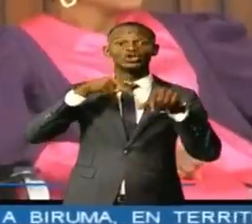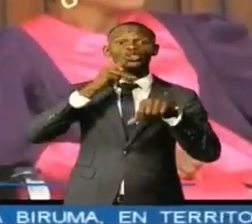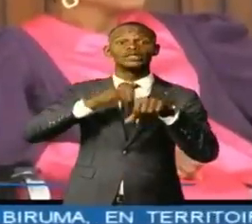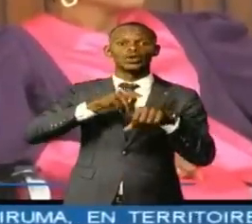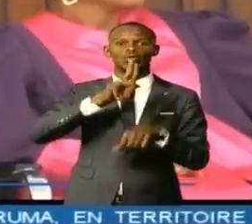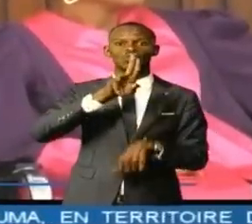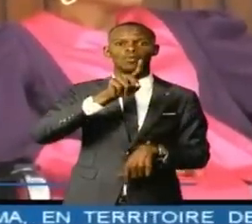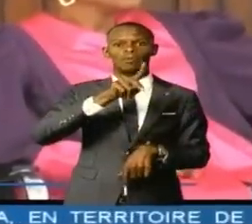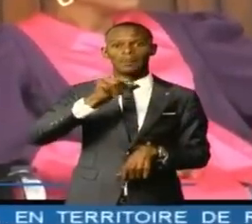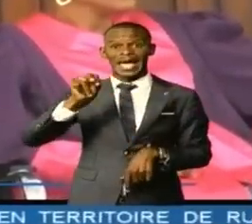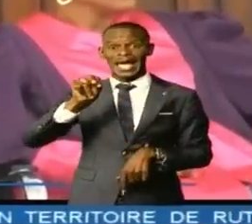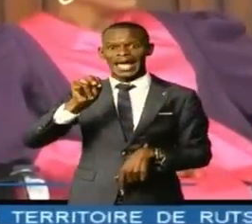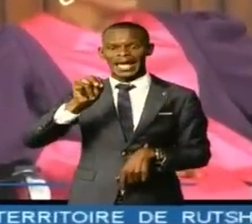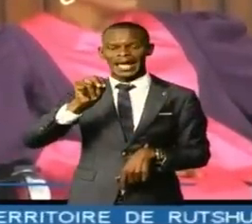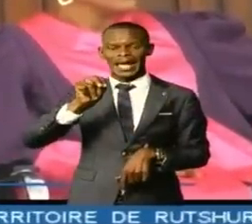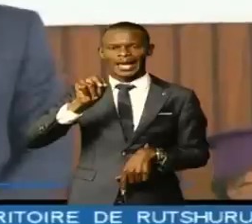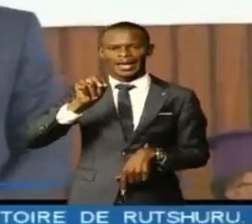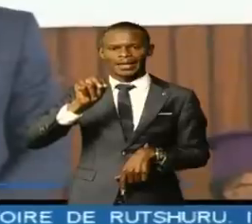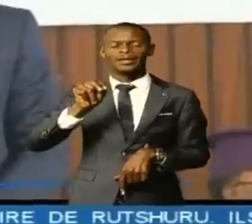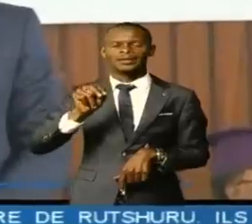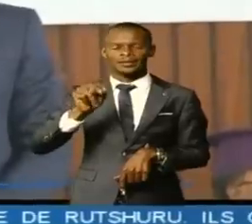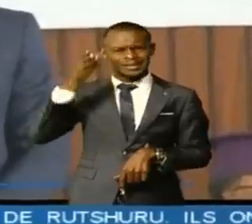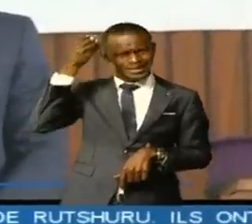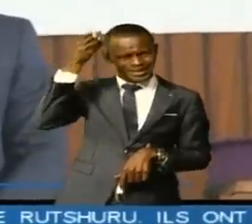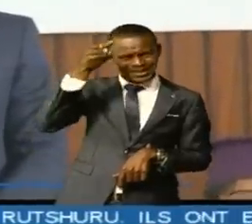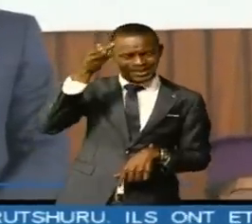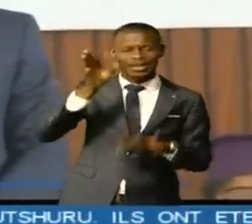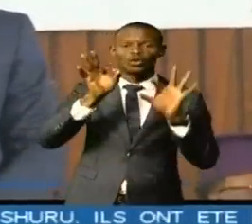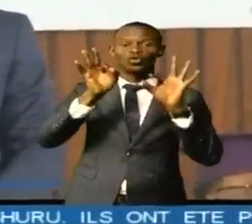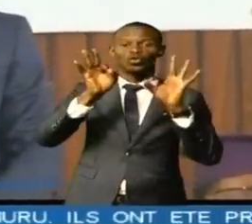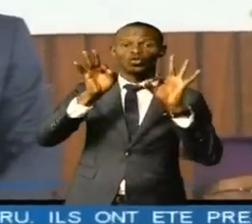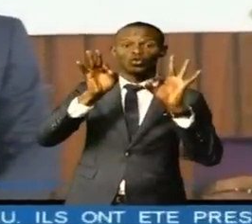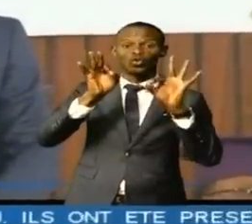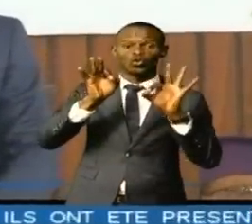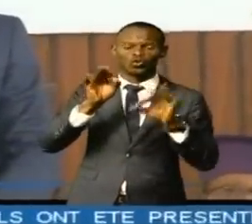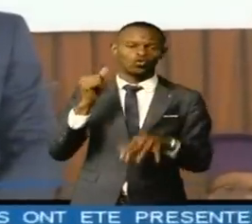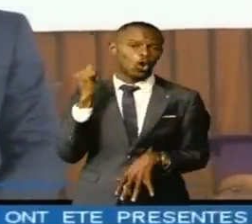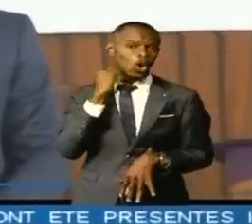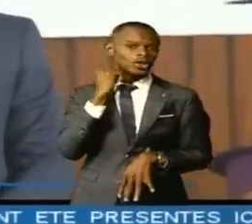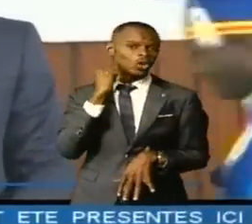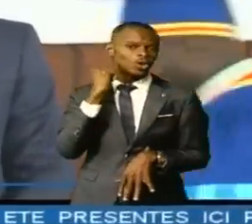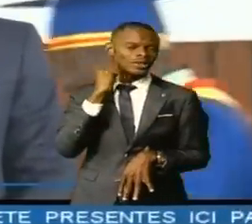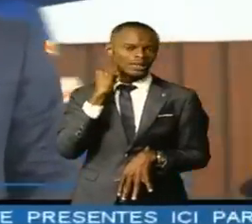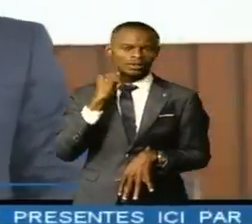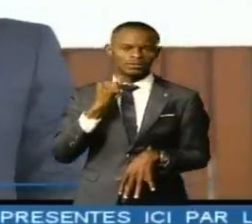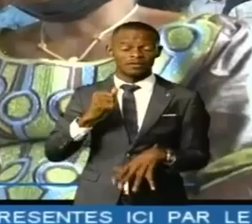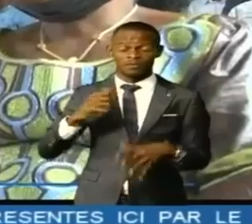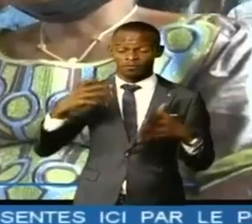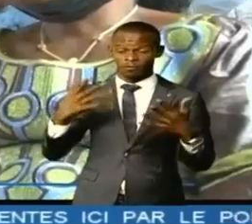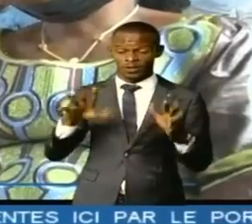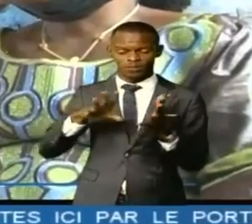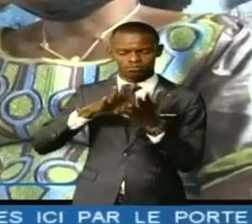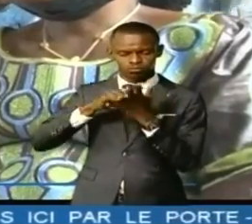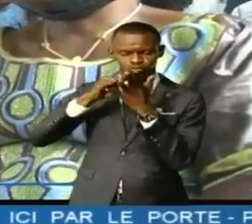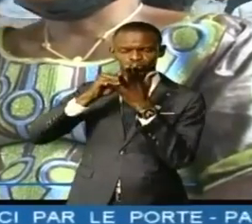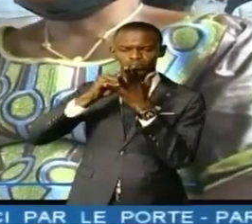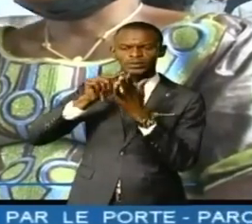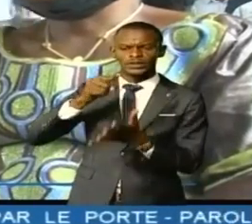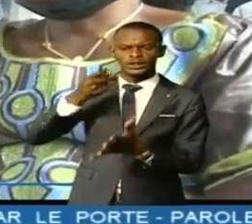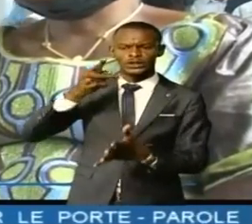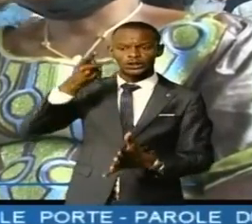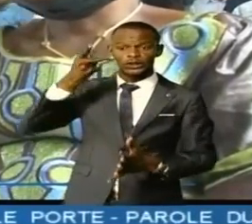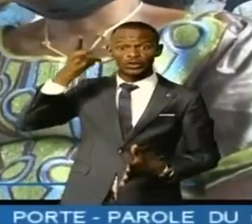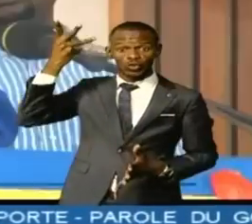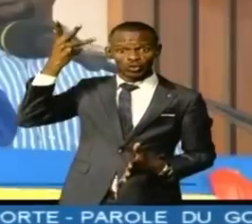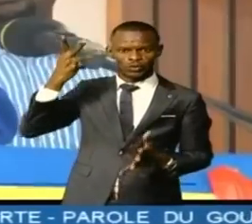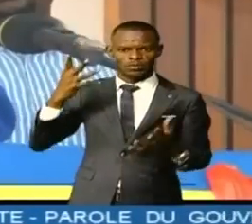s'enrichir d'un nouveau docteur en lettres et civilisations françaises. Le chef des travaux, Séverin Bamani Mobeli, a été proclamé par